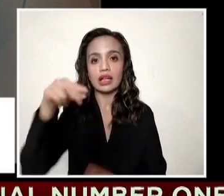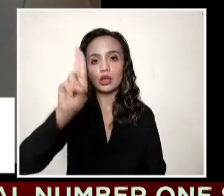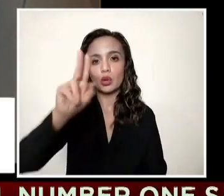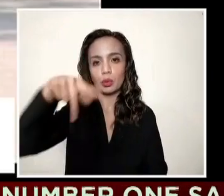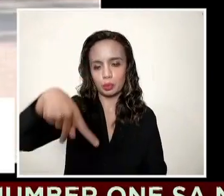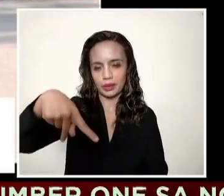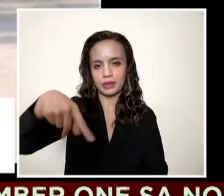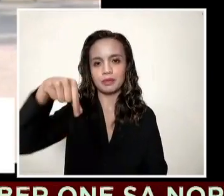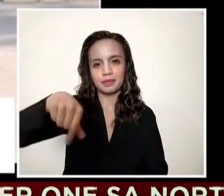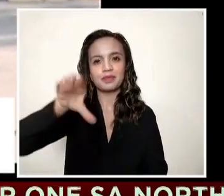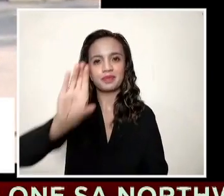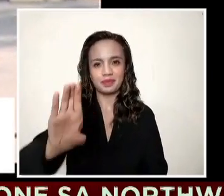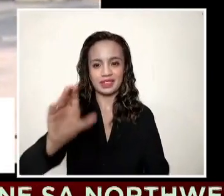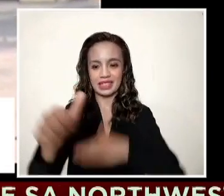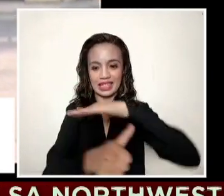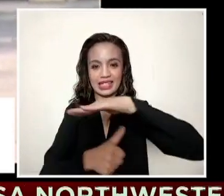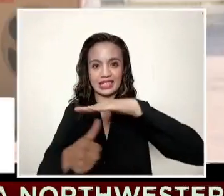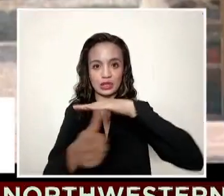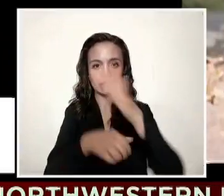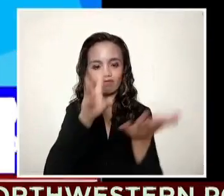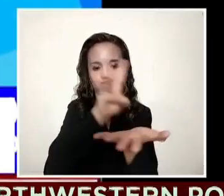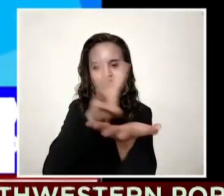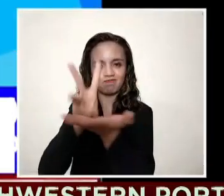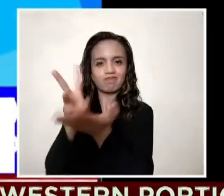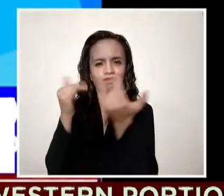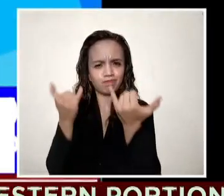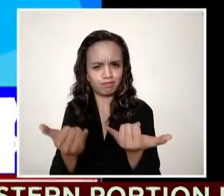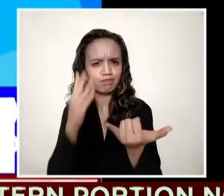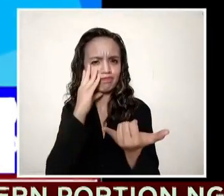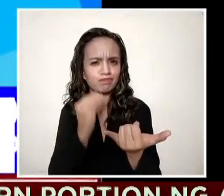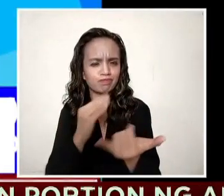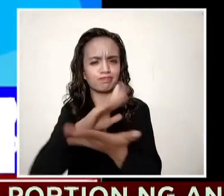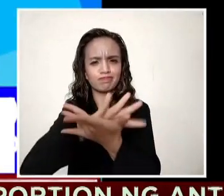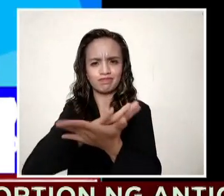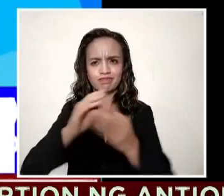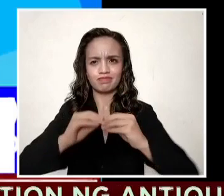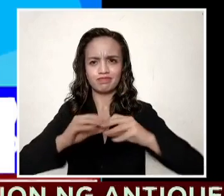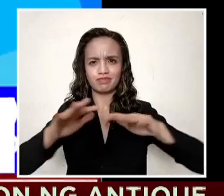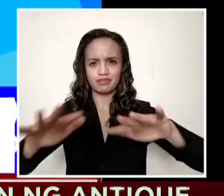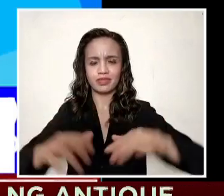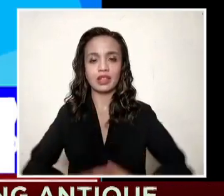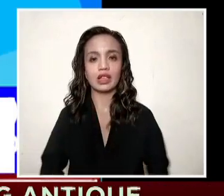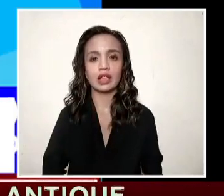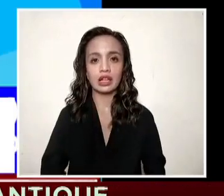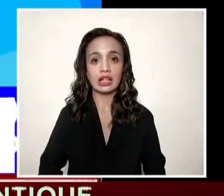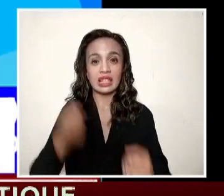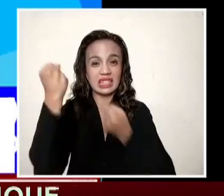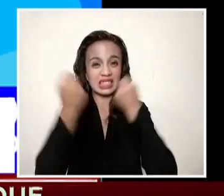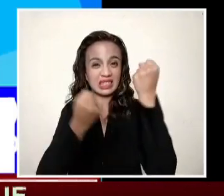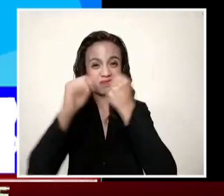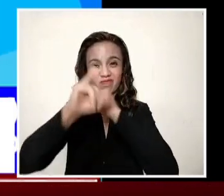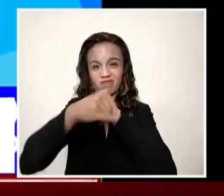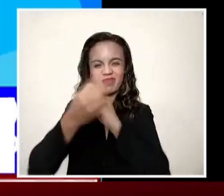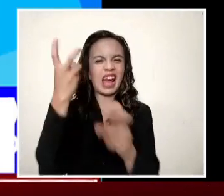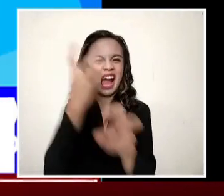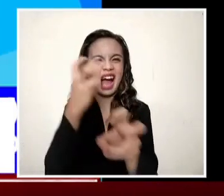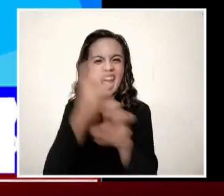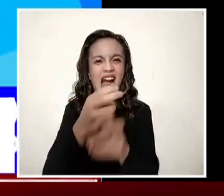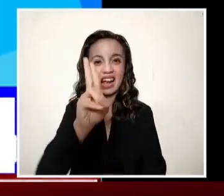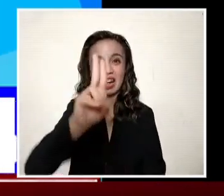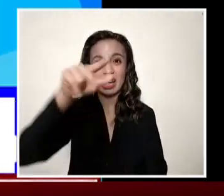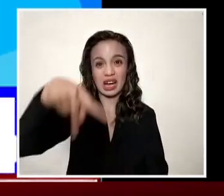isolation facility ngayong may pandemya. Ang mga jeepney drivers na hirap sa pasada sa UP Ikot dahil sa